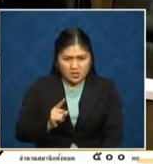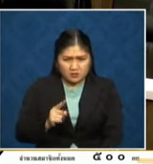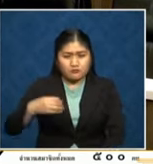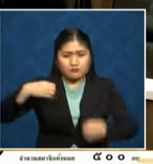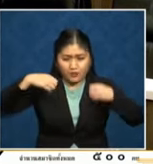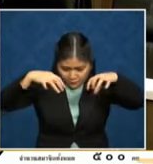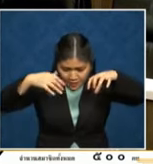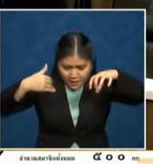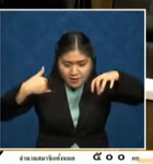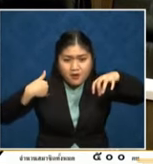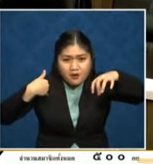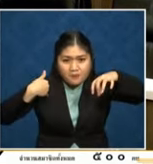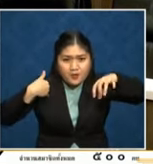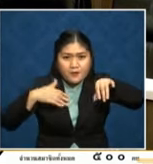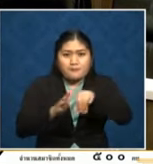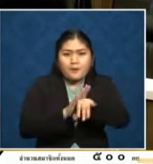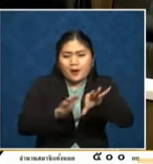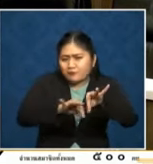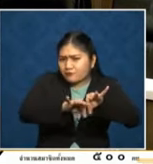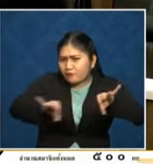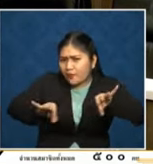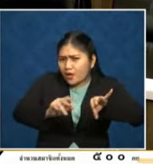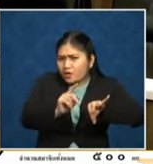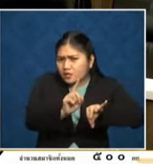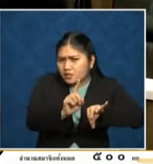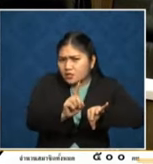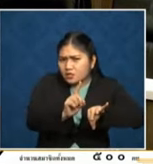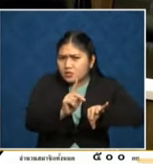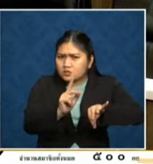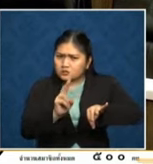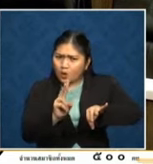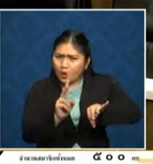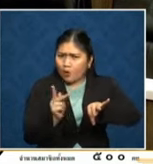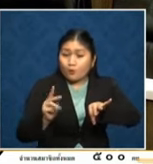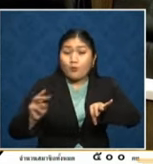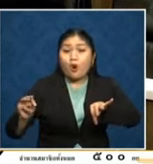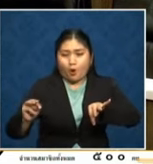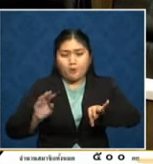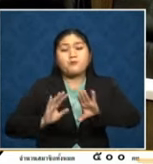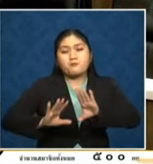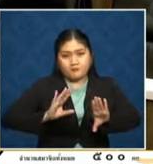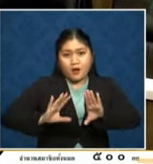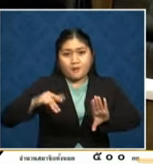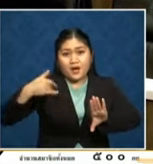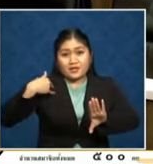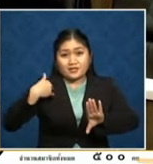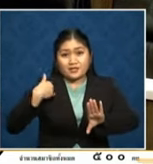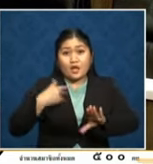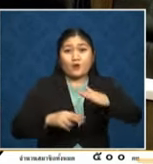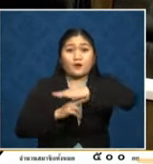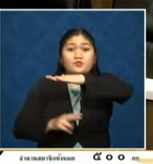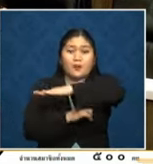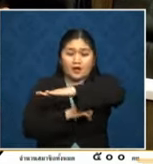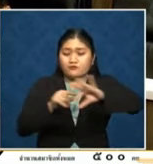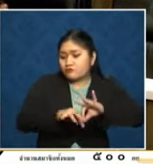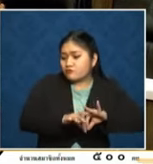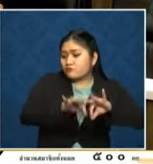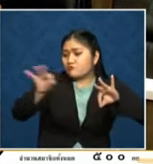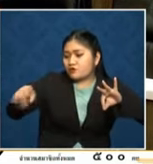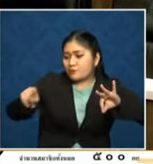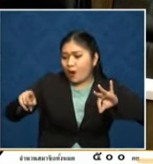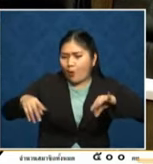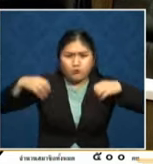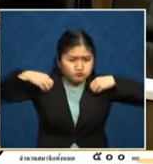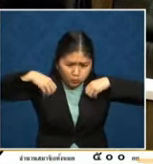ากครับท่านประธานครับประมาณกิโลหรือ2กิโลแค่นั้นพอข้ามสะพานไปยังอำเภอพลวิสัยนะครับไฟส่องสว่างเต็ม